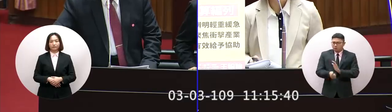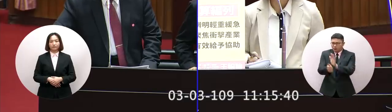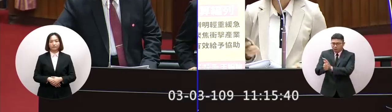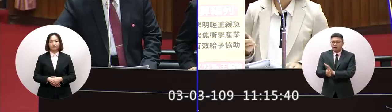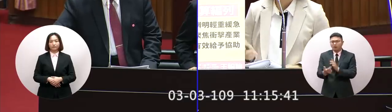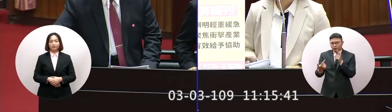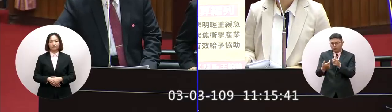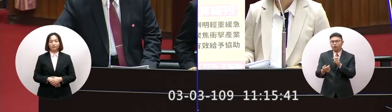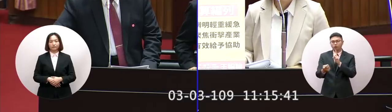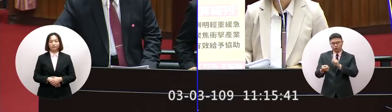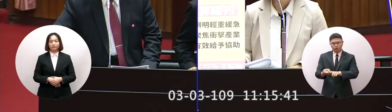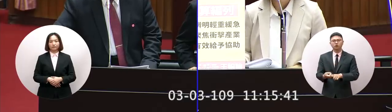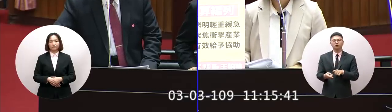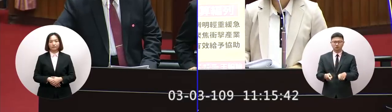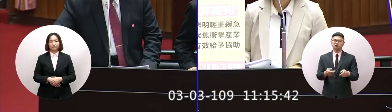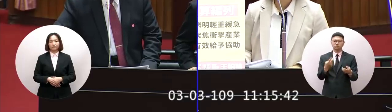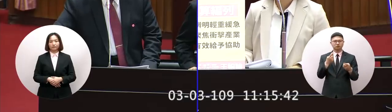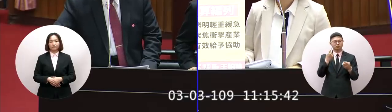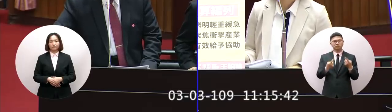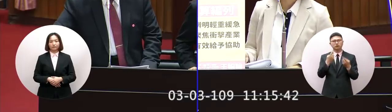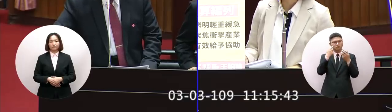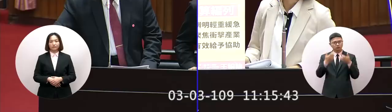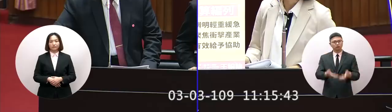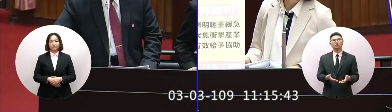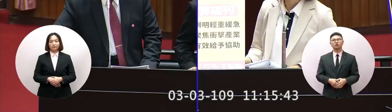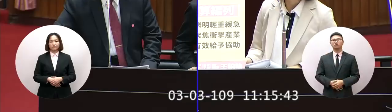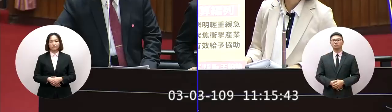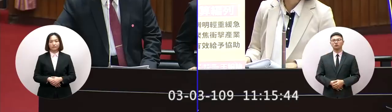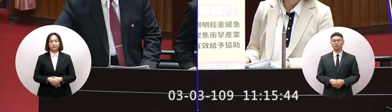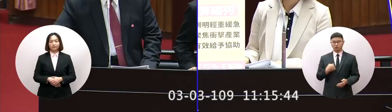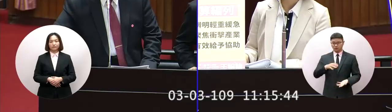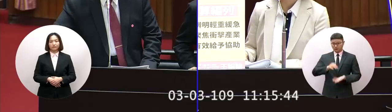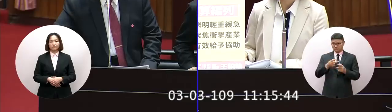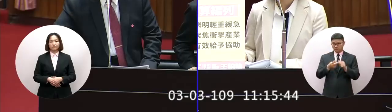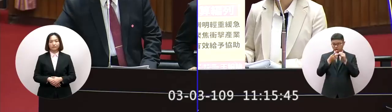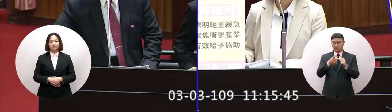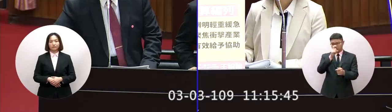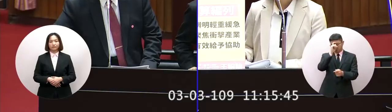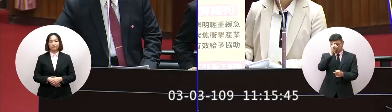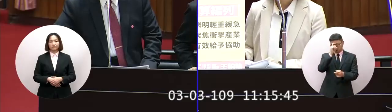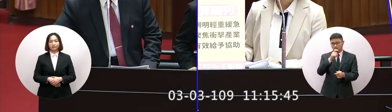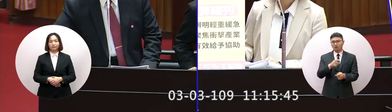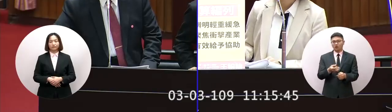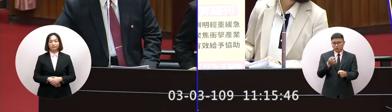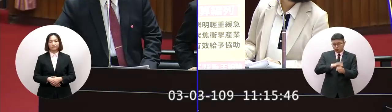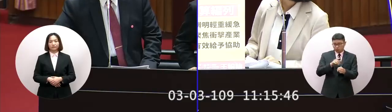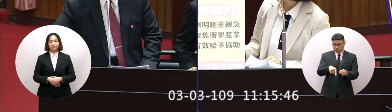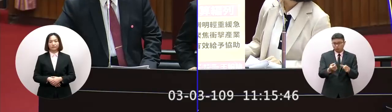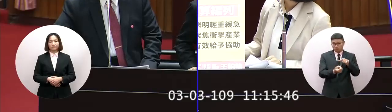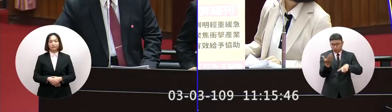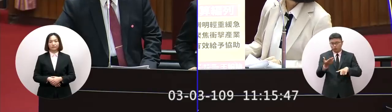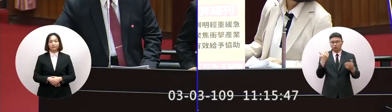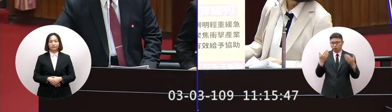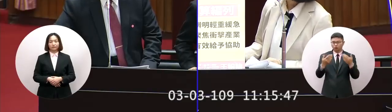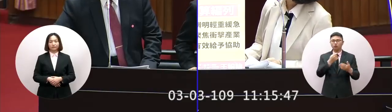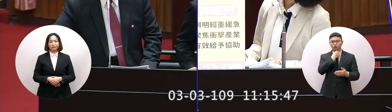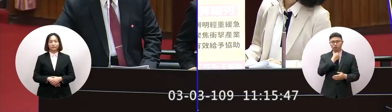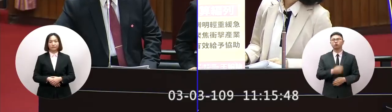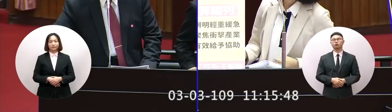的人的对象上面。这也是我们提出的第二点，说我们希望能够公开补助的原则聚焦在冲击的产业